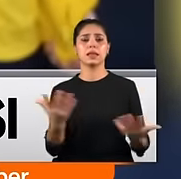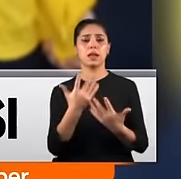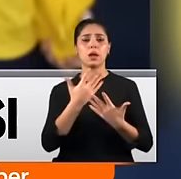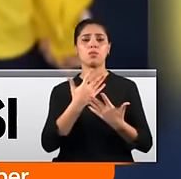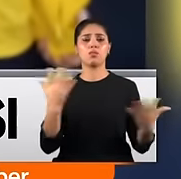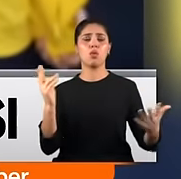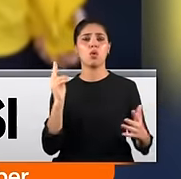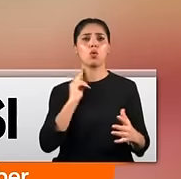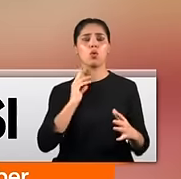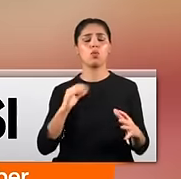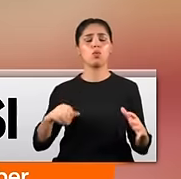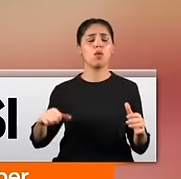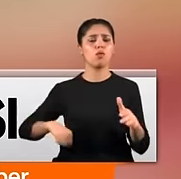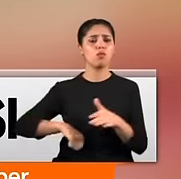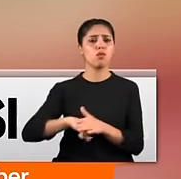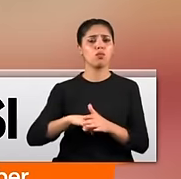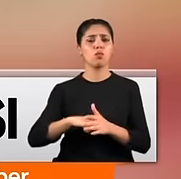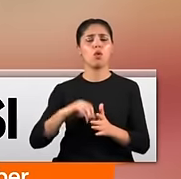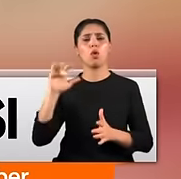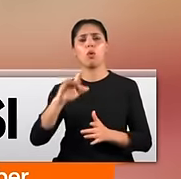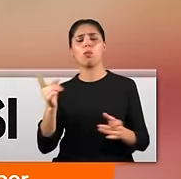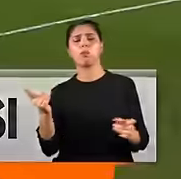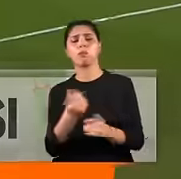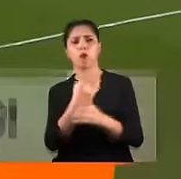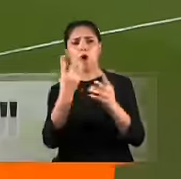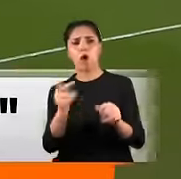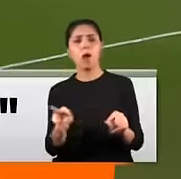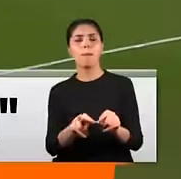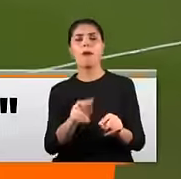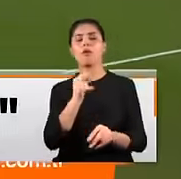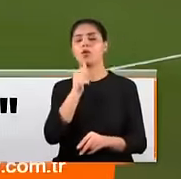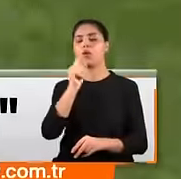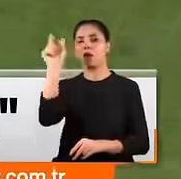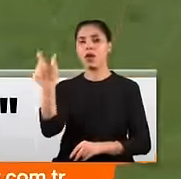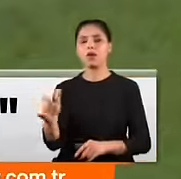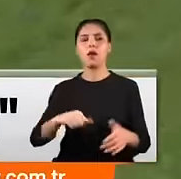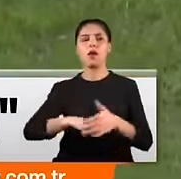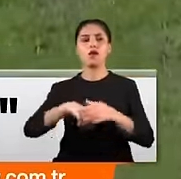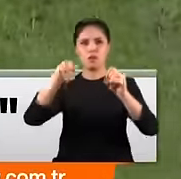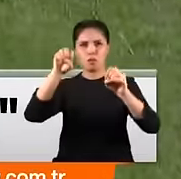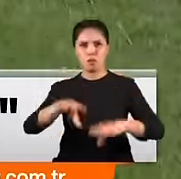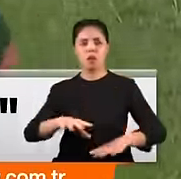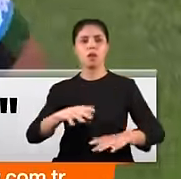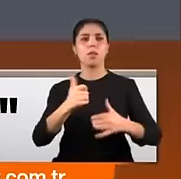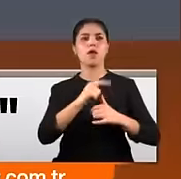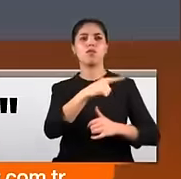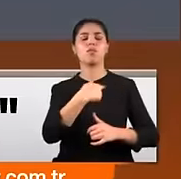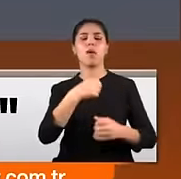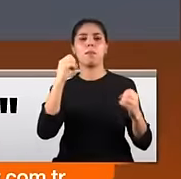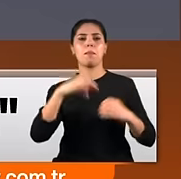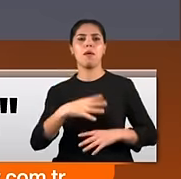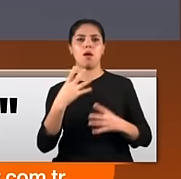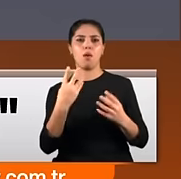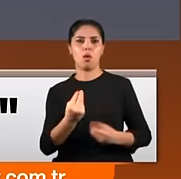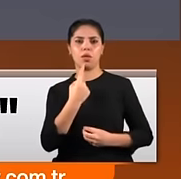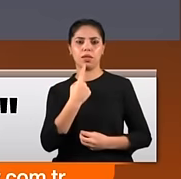kulüplerde top koşturan, sayısız gollere imza atan Mevlüt Erdinç, futbolu bıraktığı gün eşinin kendisini terk ettiğini iddia etmişti. Kariyerimin